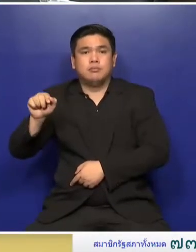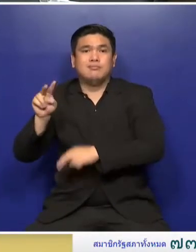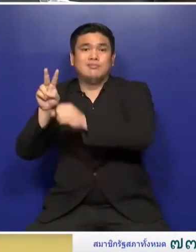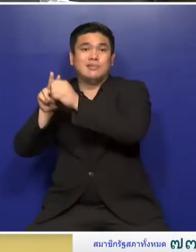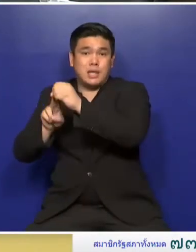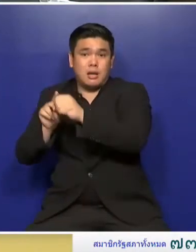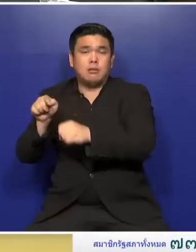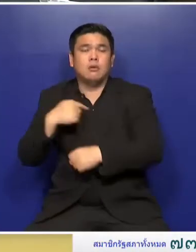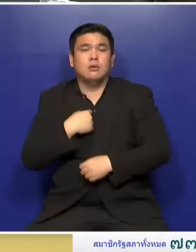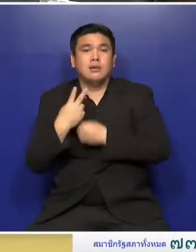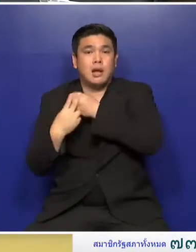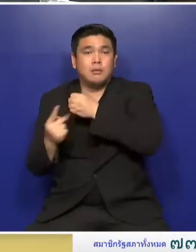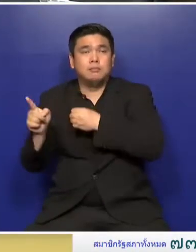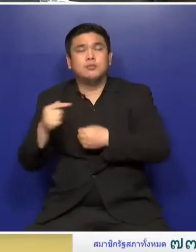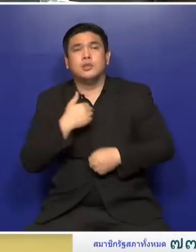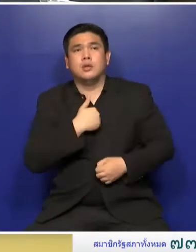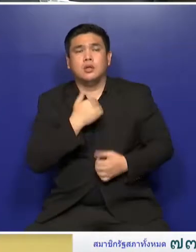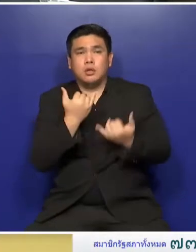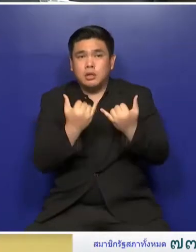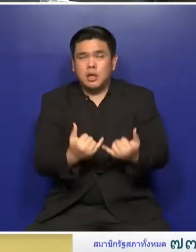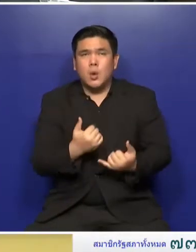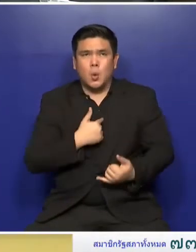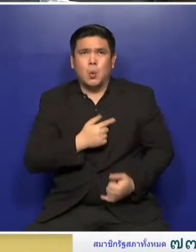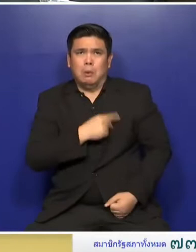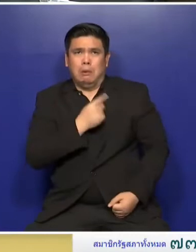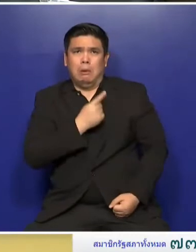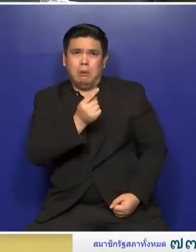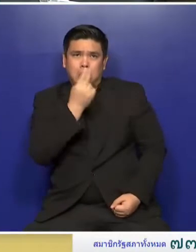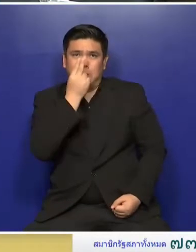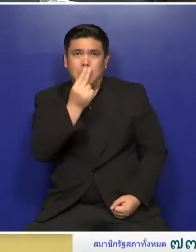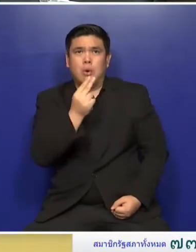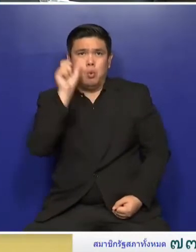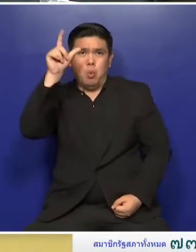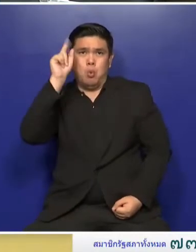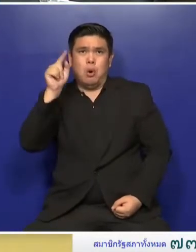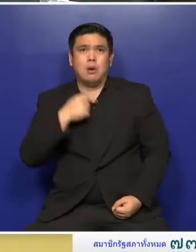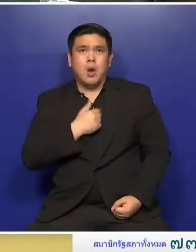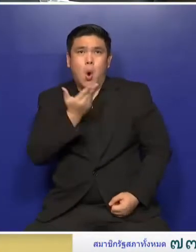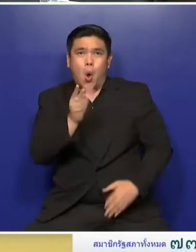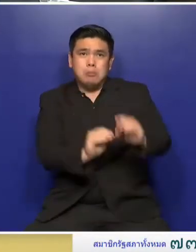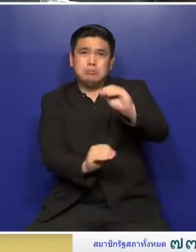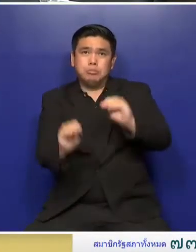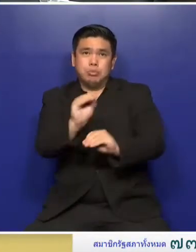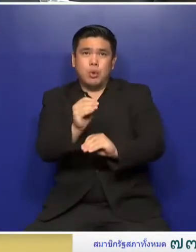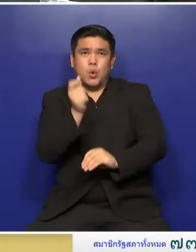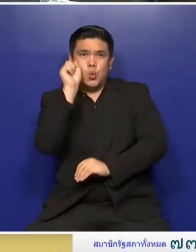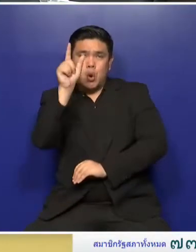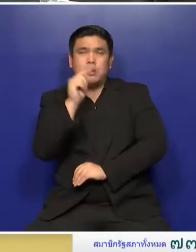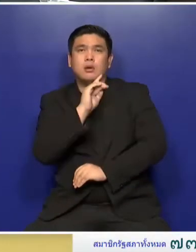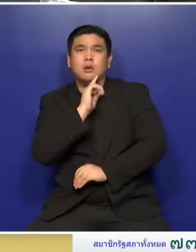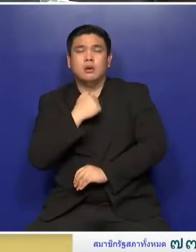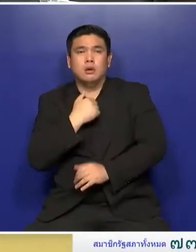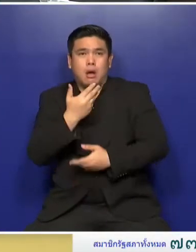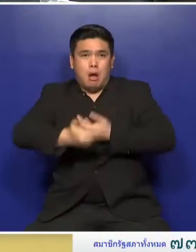ทั้งหมดถ้ปทานทขอรบครับ วนนี้ก็ดีใจที่ทานรีบเอาเข้มาแดงเห็ถงว่ากรมเจราชากรค้ หลแล